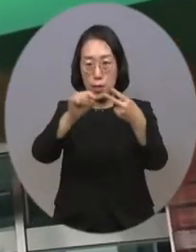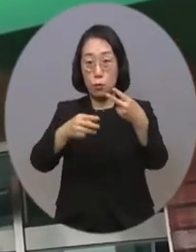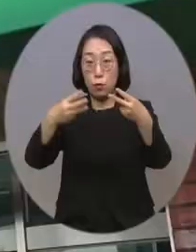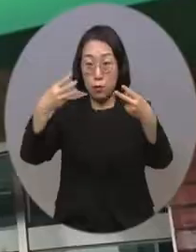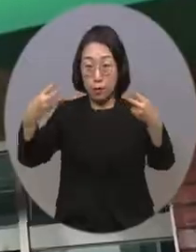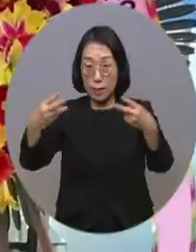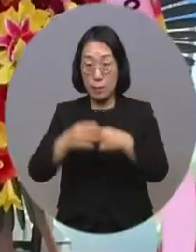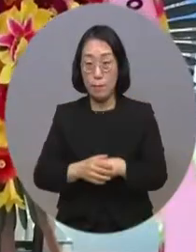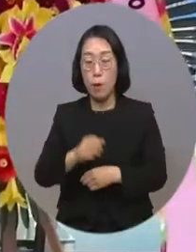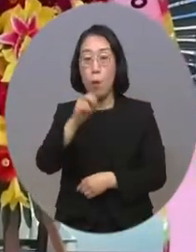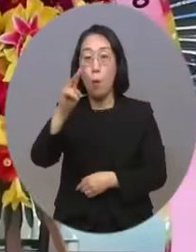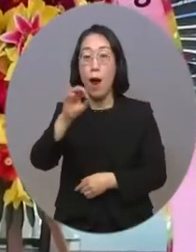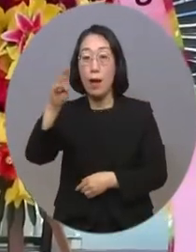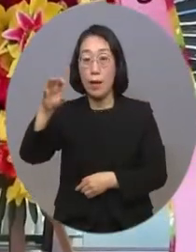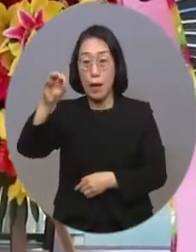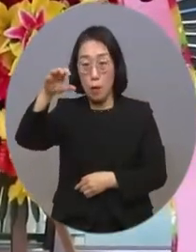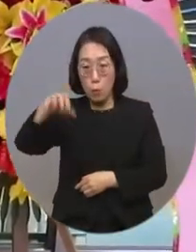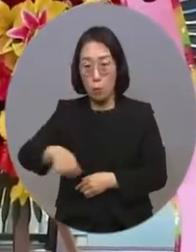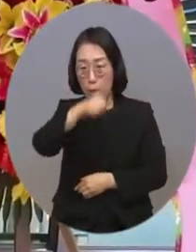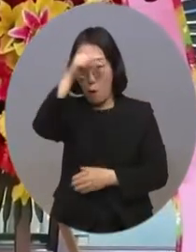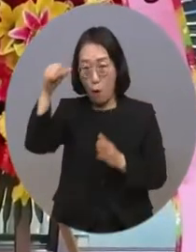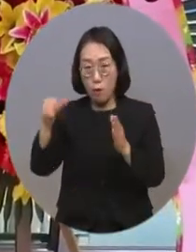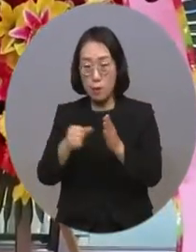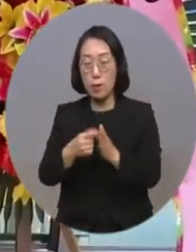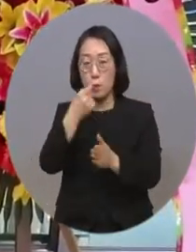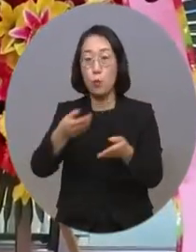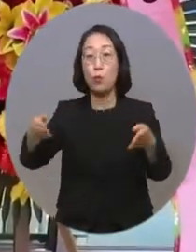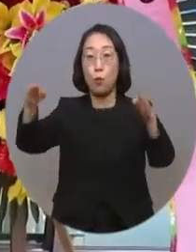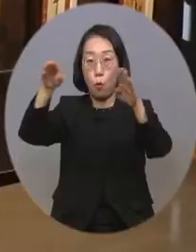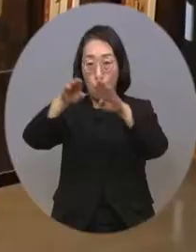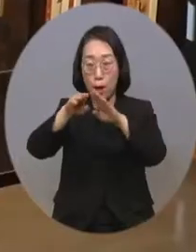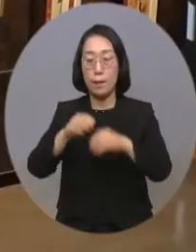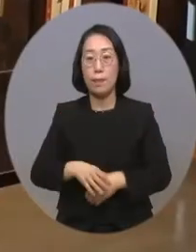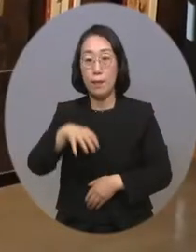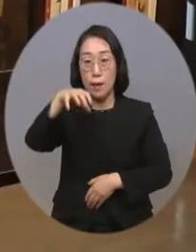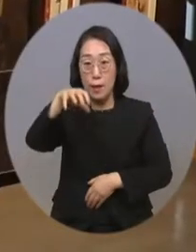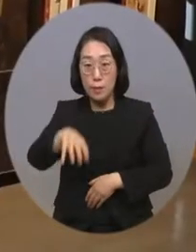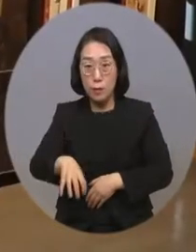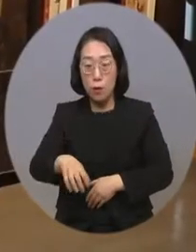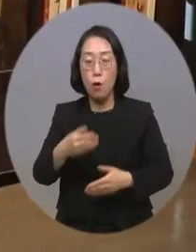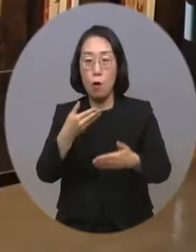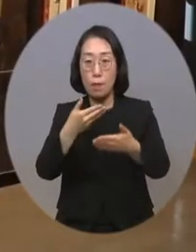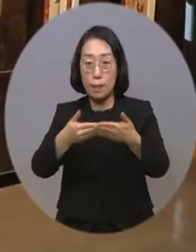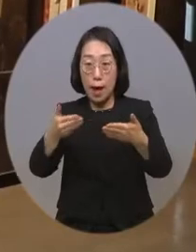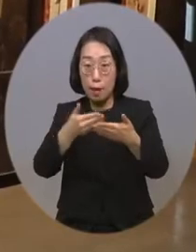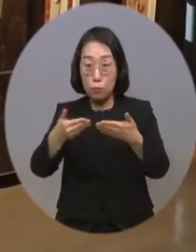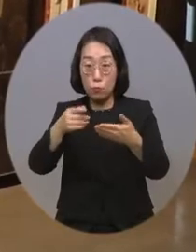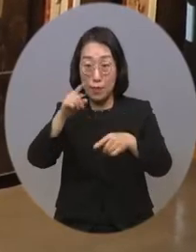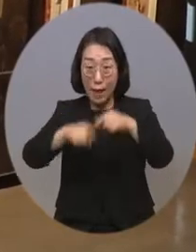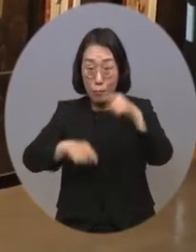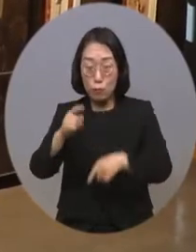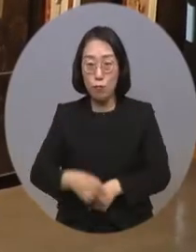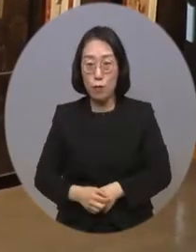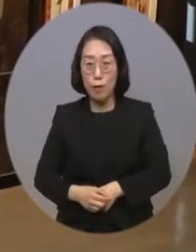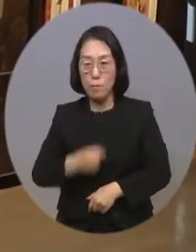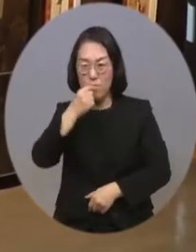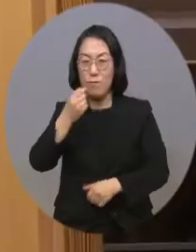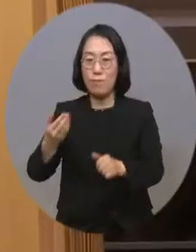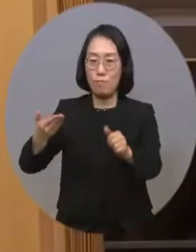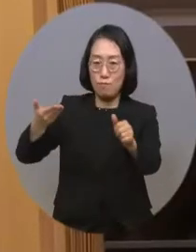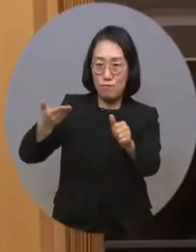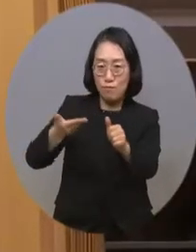전남 광양평생교육관에 위치한 갤러리 휴에서는 나무에 길을 넣어 혼으로 새기다라는